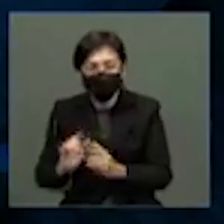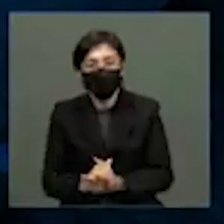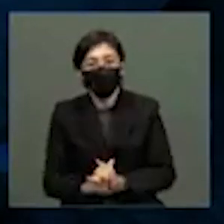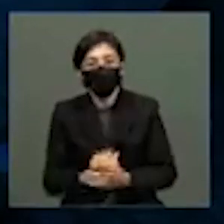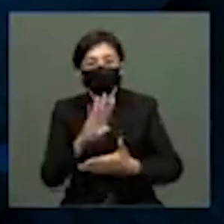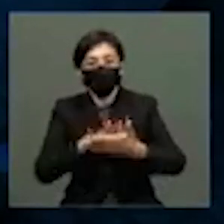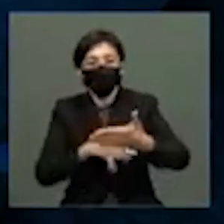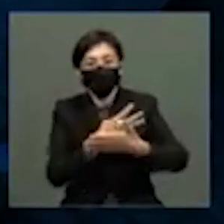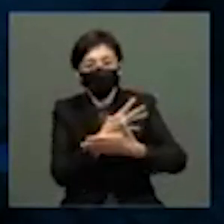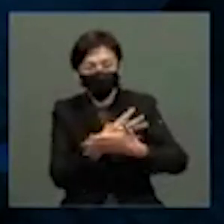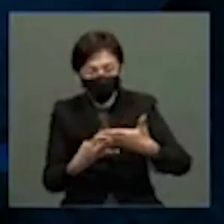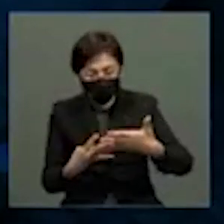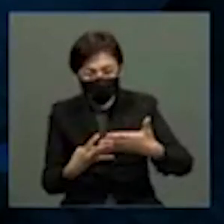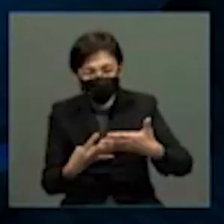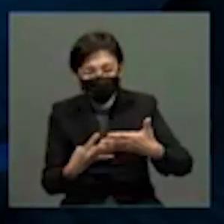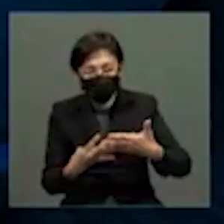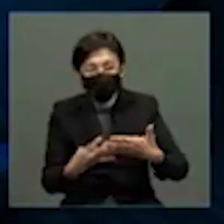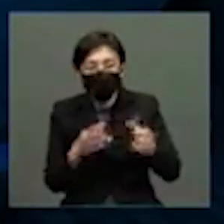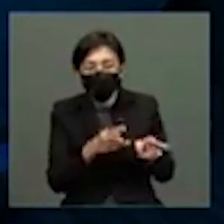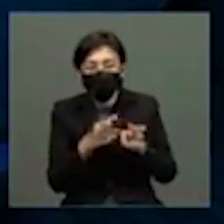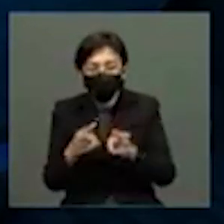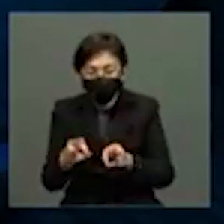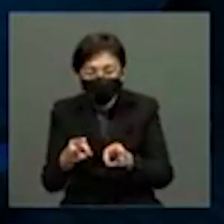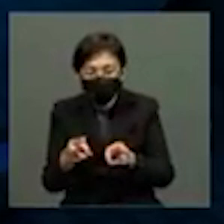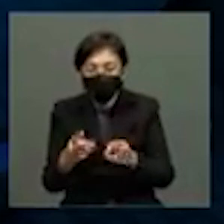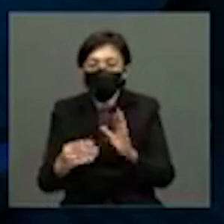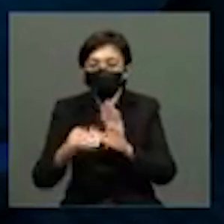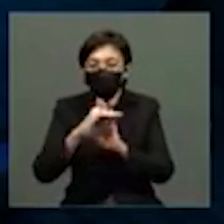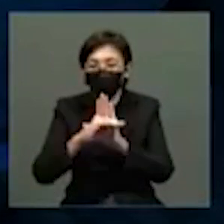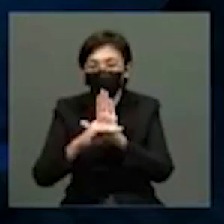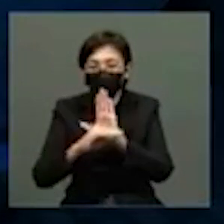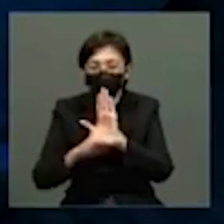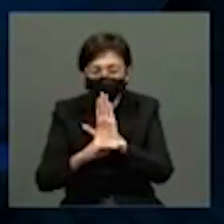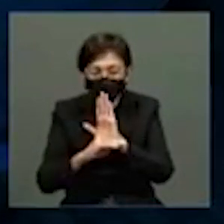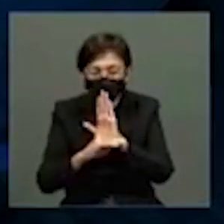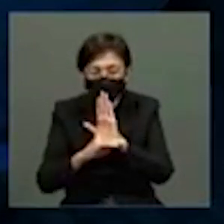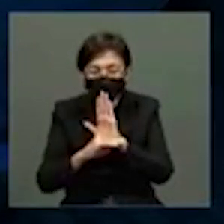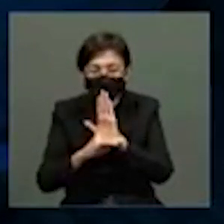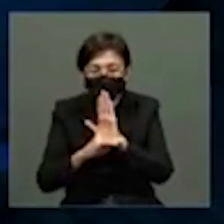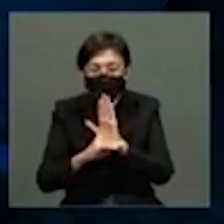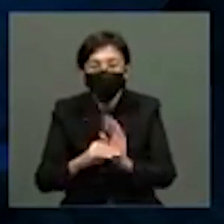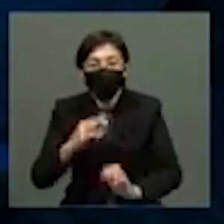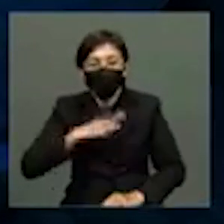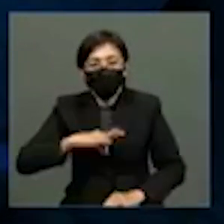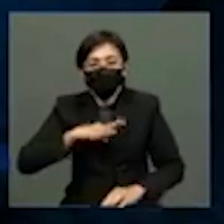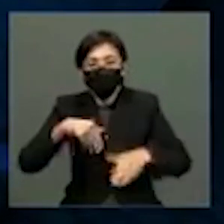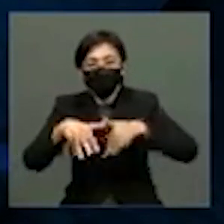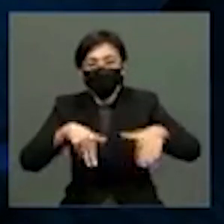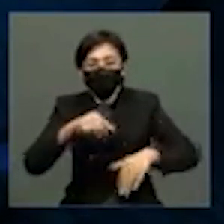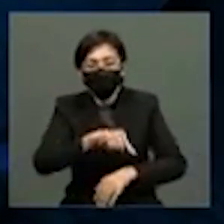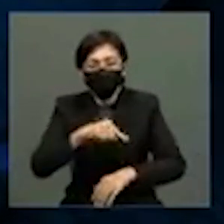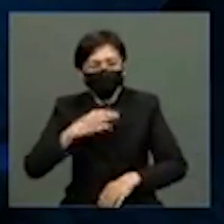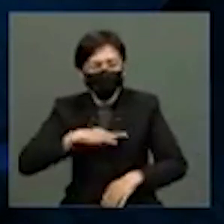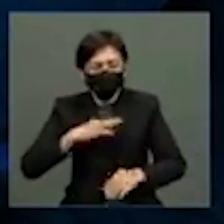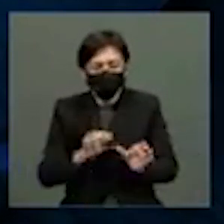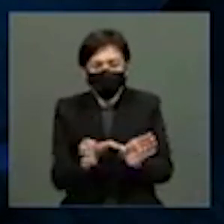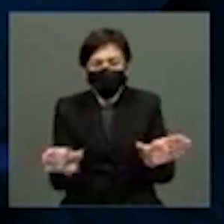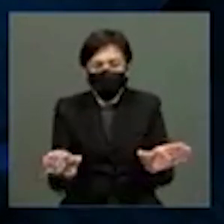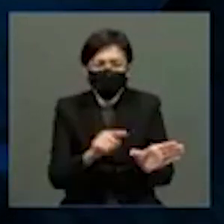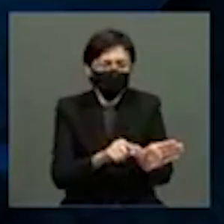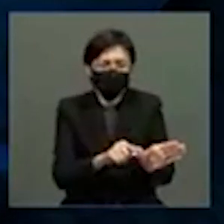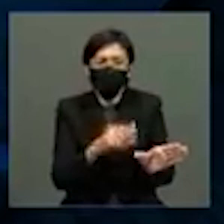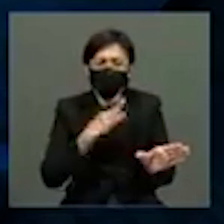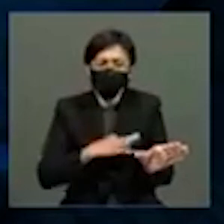ทธศาสตร์ทางด้านมาตรการและขณะเดียวกันก็ต้องขอบริหารทางอารมณ์ด้วยเหมือนกันนะครับก็ได้แจ้งมาว่